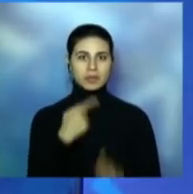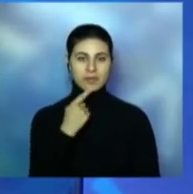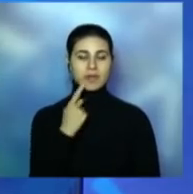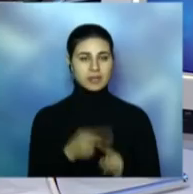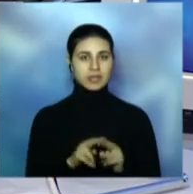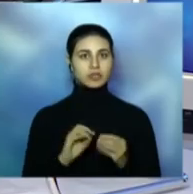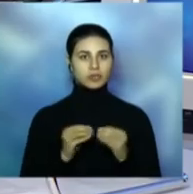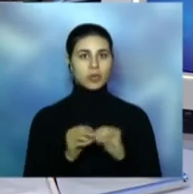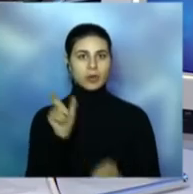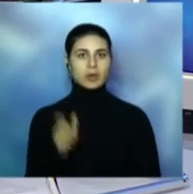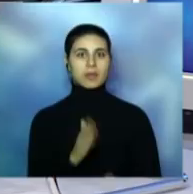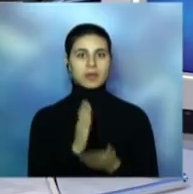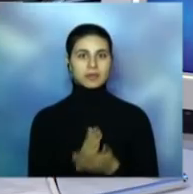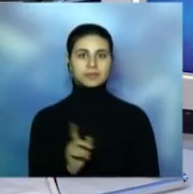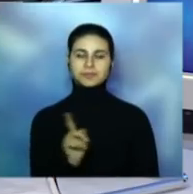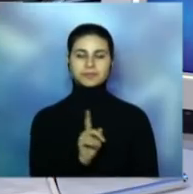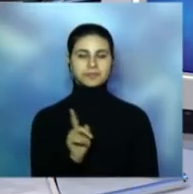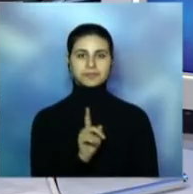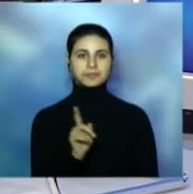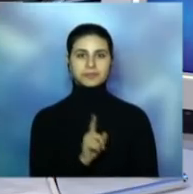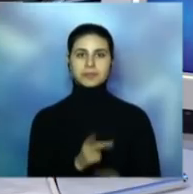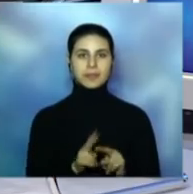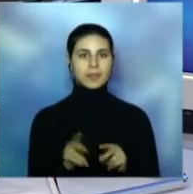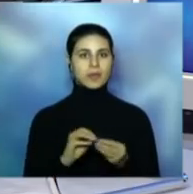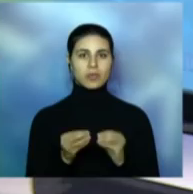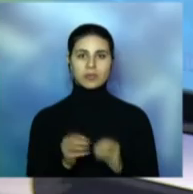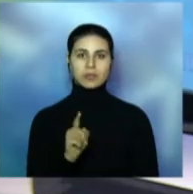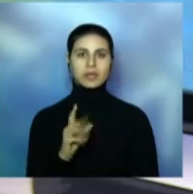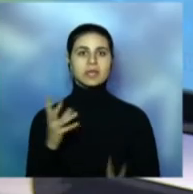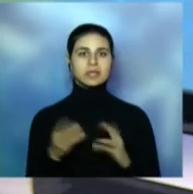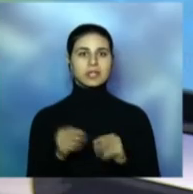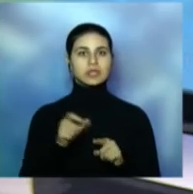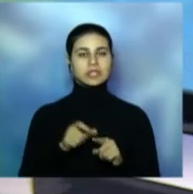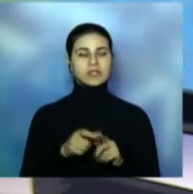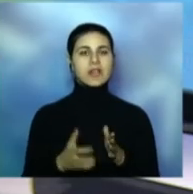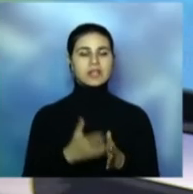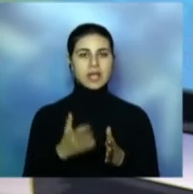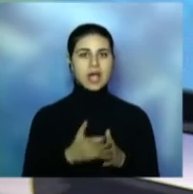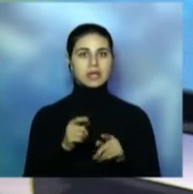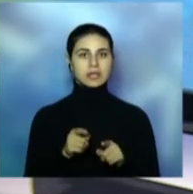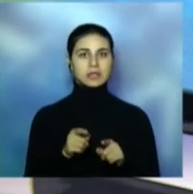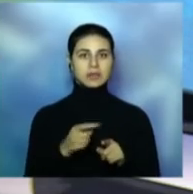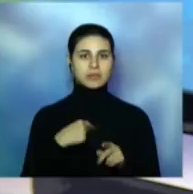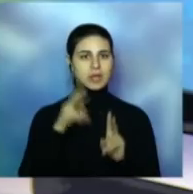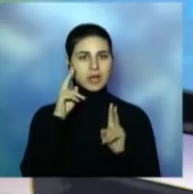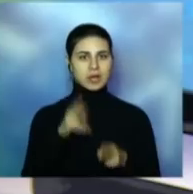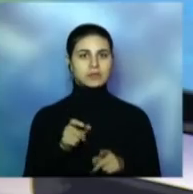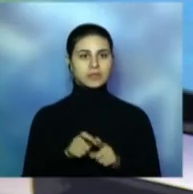ნაკლია და არავითარ შემთხვევაში ეს არ არის ნაკლი და საერთოდ სიტყვა ნაკლი მე არც კი